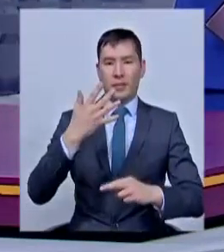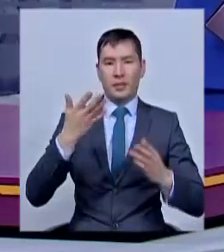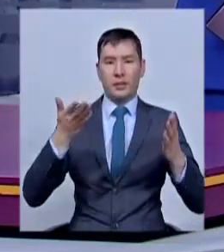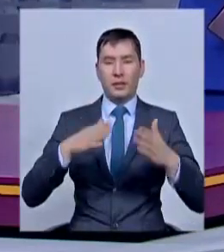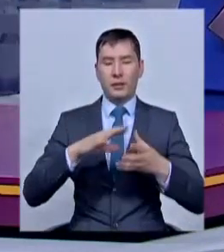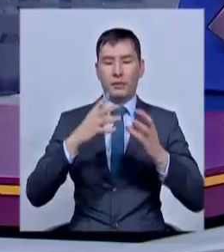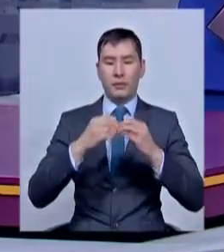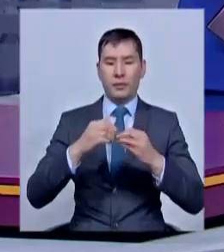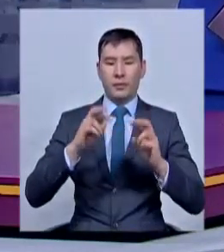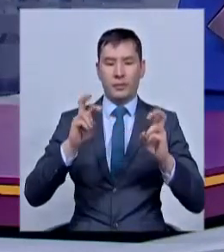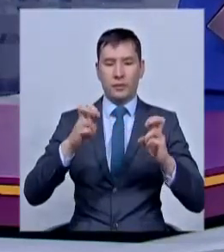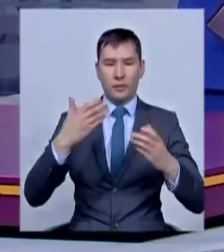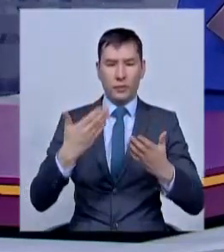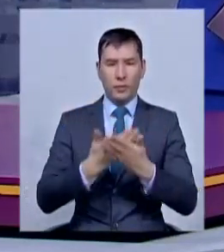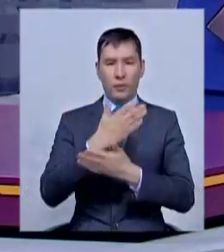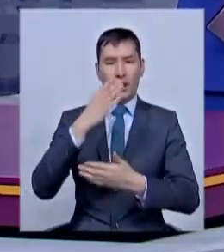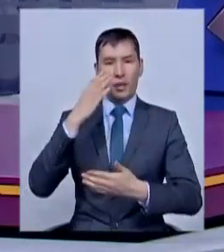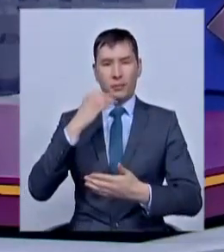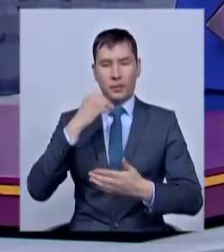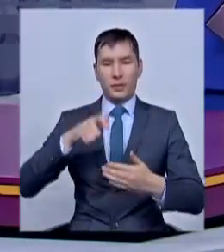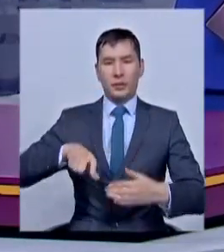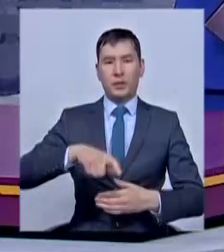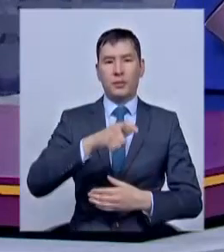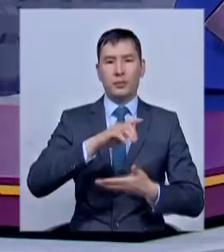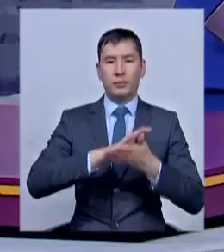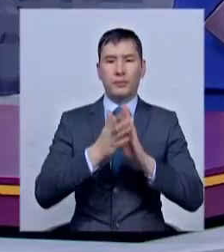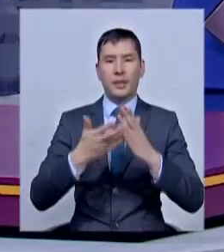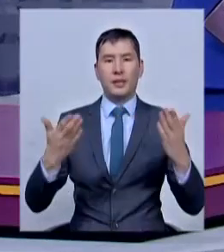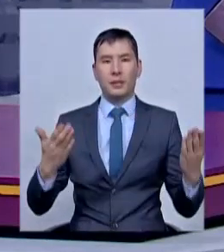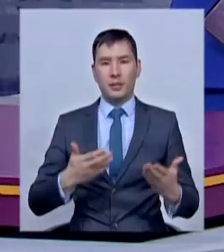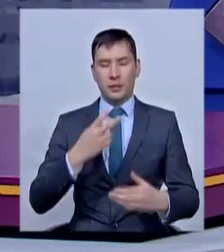жаңа Алматы жобасы аясында жасалған жолдардың жай-күйімен танысып келді.